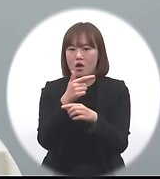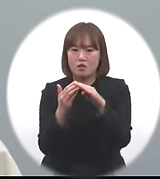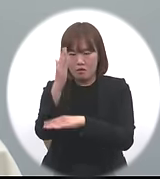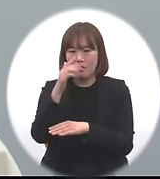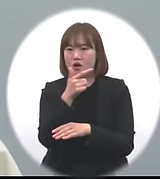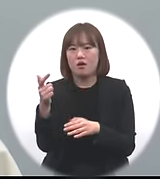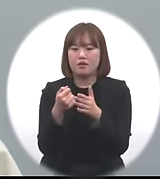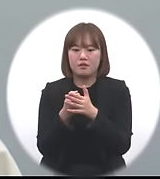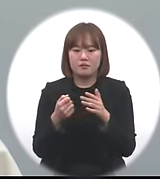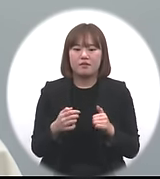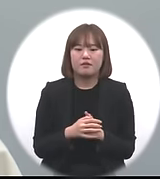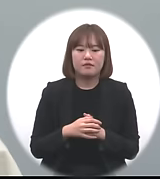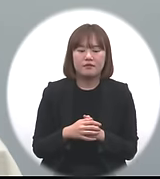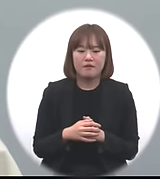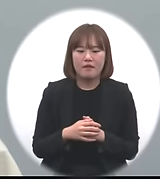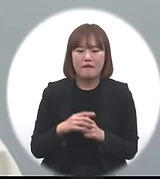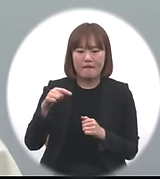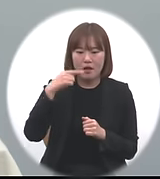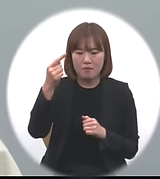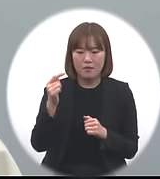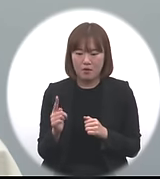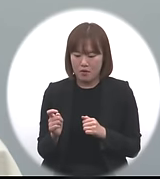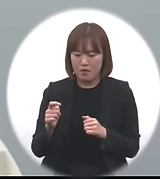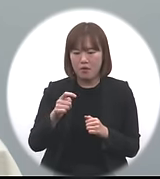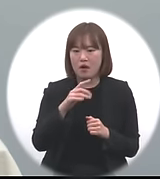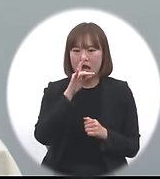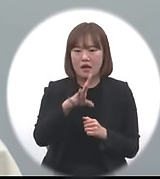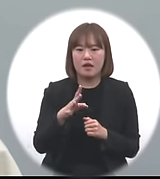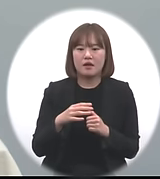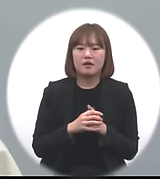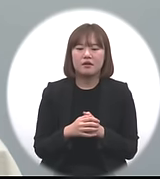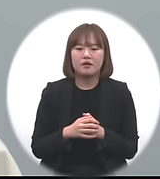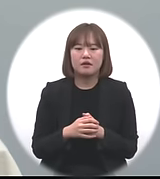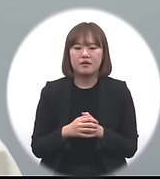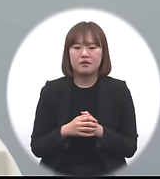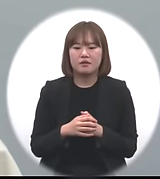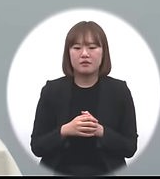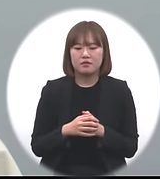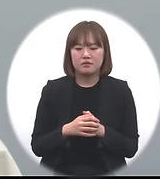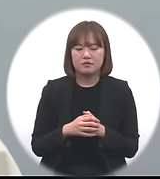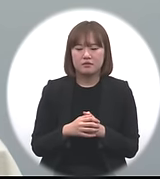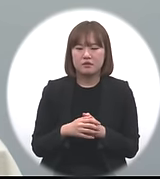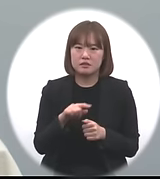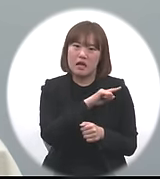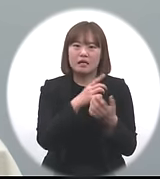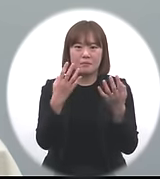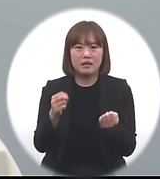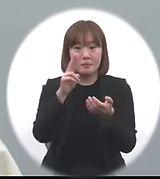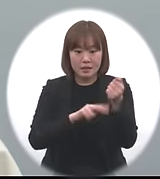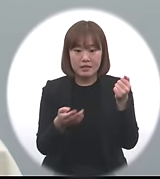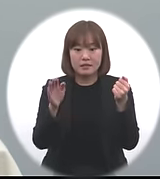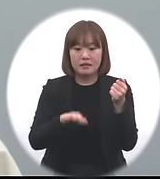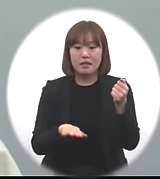손가락 한 마디 이상 넘어가면 큰 칫솔입니다. 그 다음번에 저렇게 꼬불꼬불하게 잘려진 칫솔은 거의 안 닦입니다. 사실 마트에 나갔을 때 저런 칫솔이 제일 많이